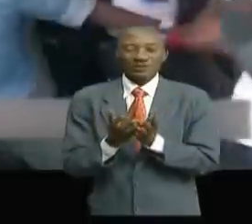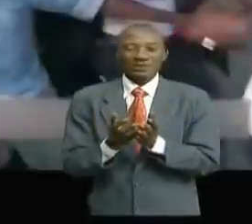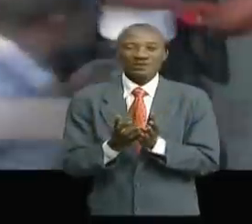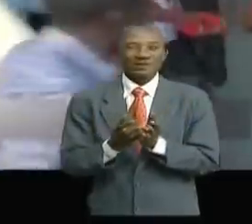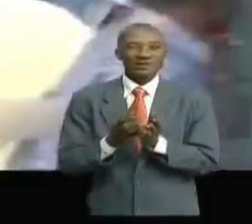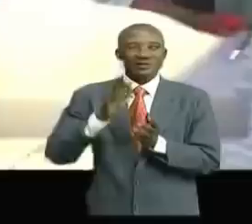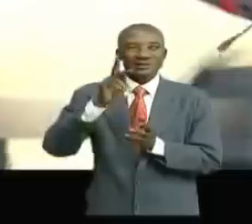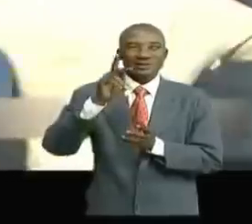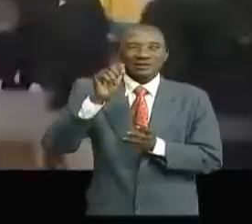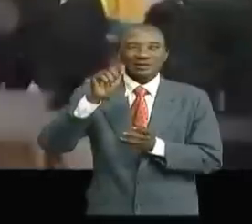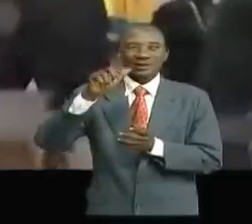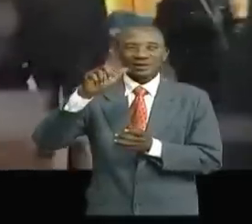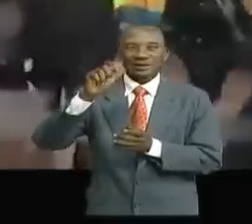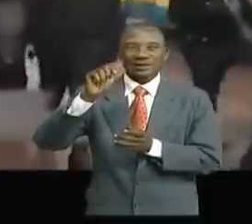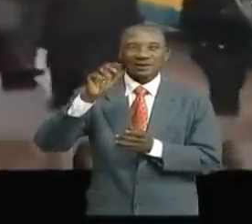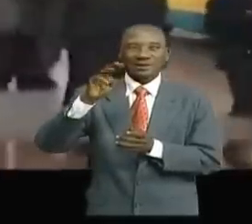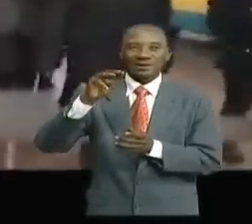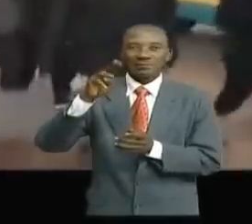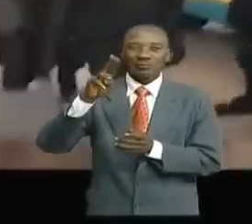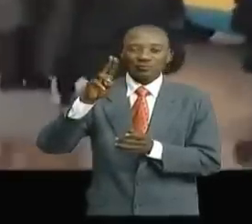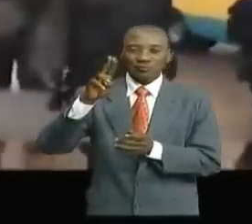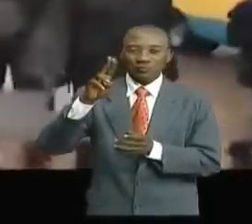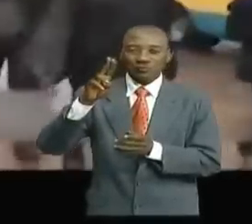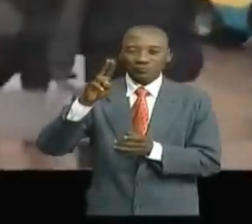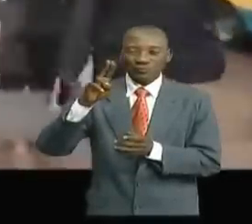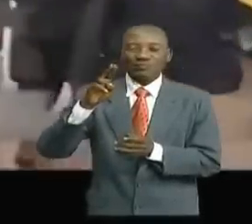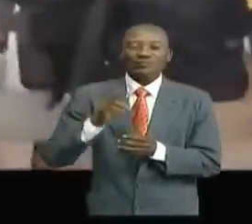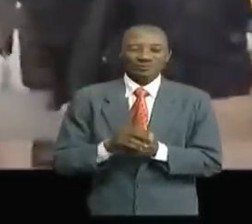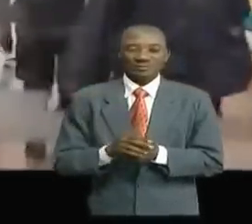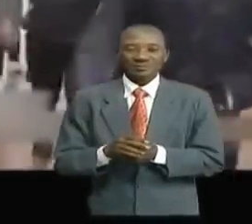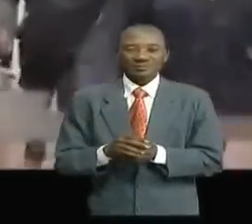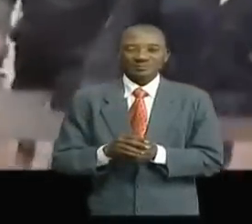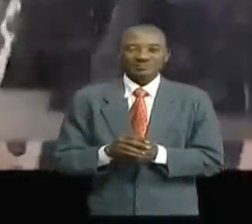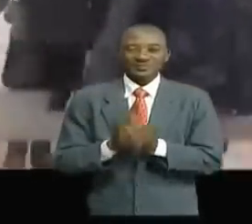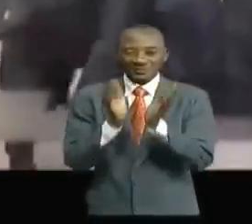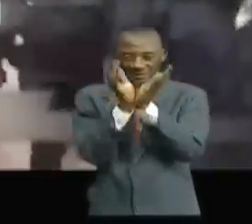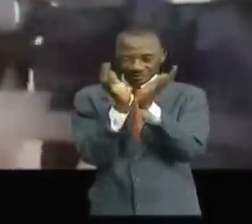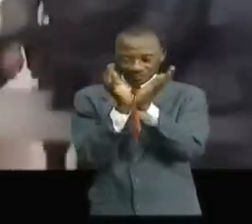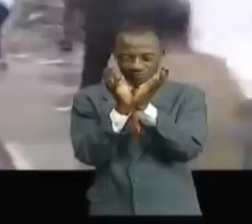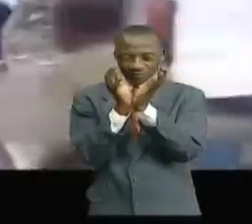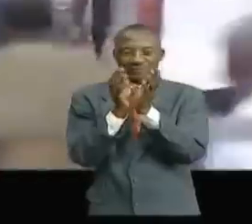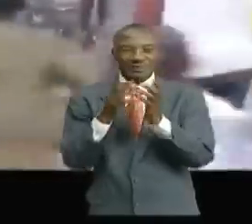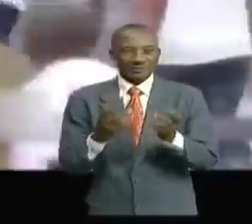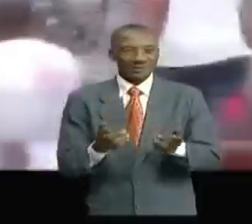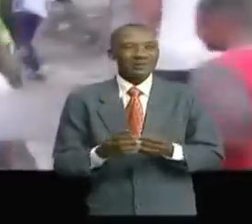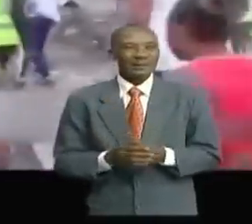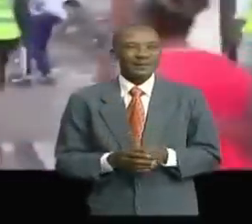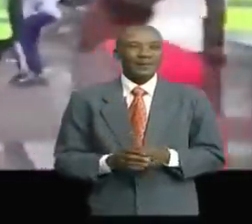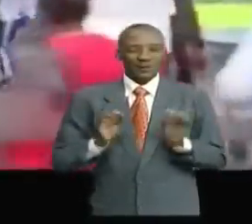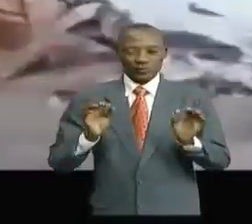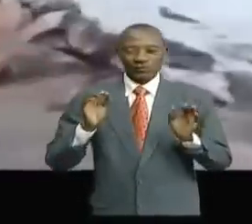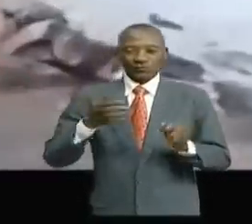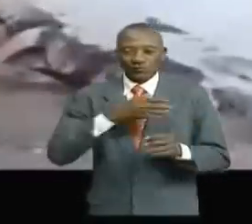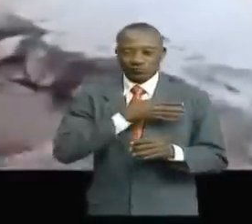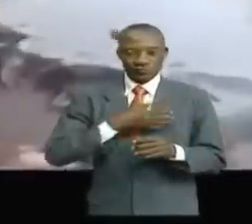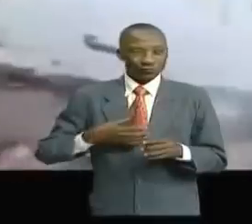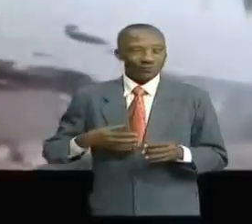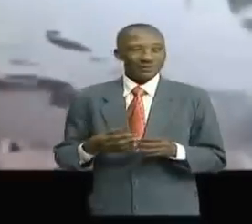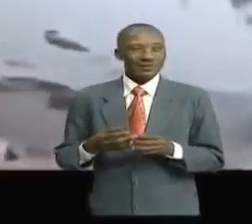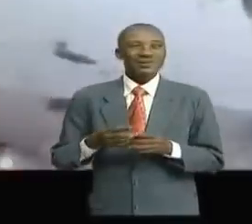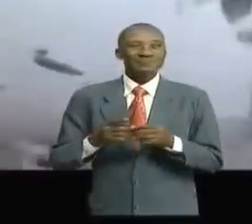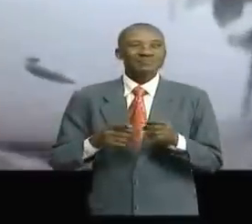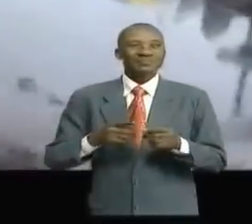sa municipalité. La commune de Kalamu, située en plein cœur de la ville-province de Kinshasa, est enclin à des difficultés liées